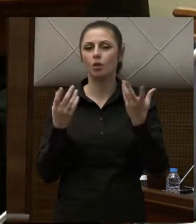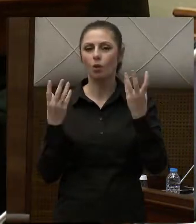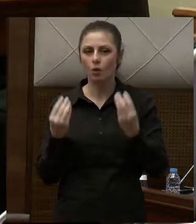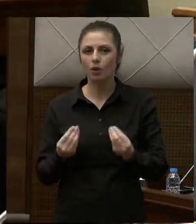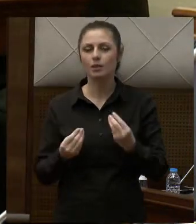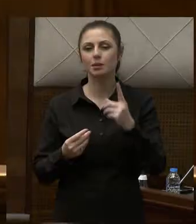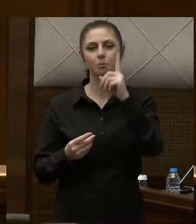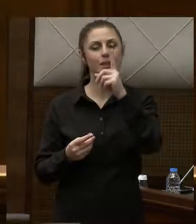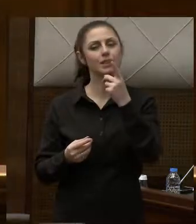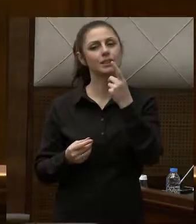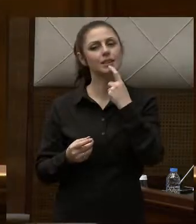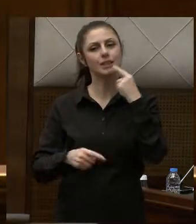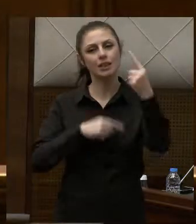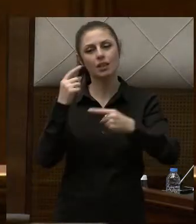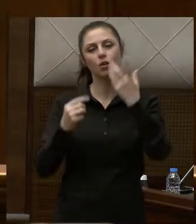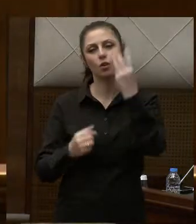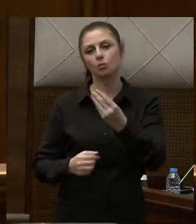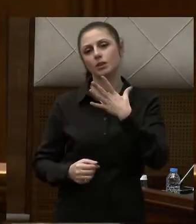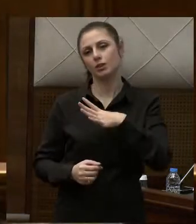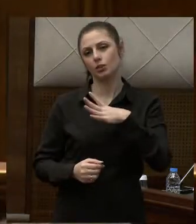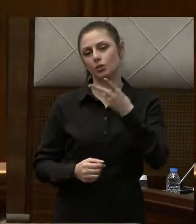temenni ediyoruz 2018'in.